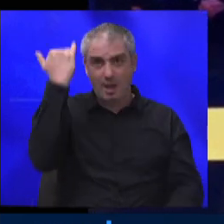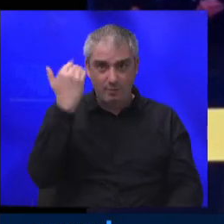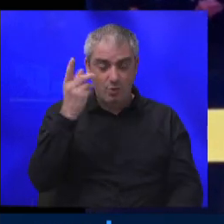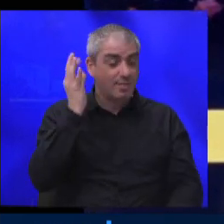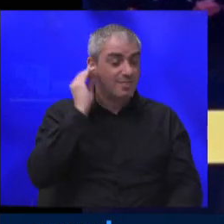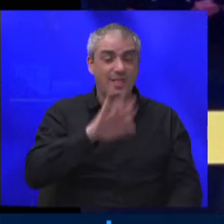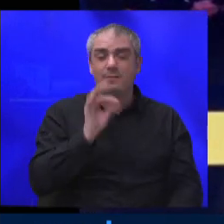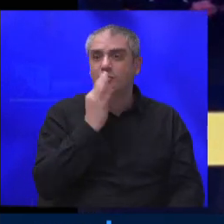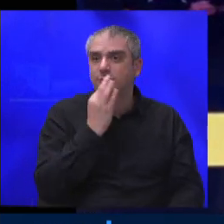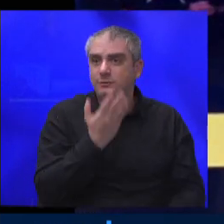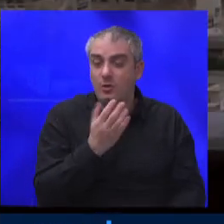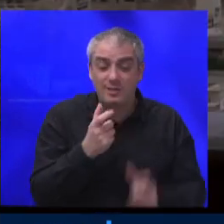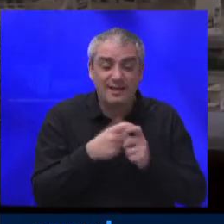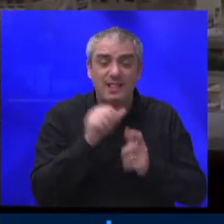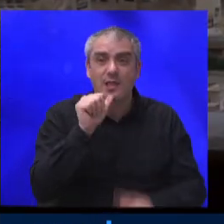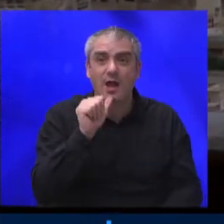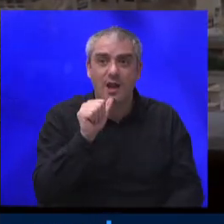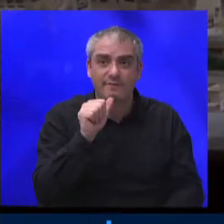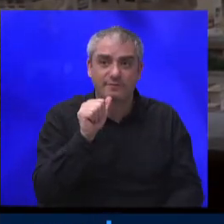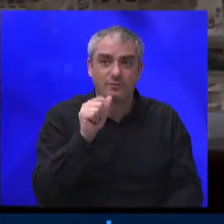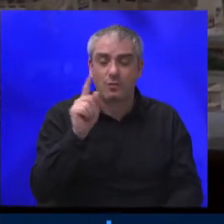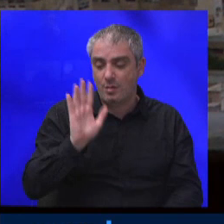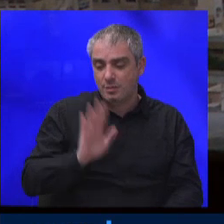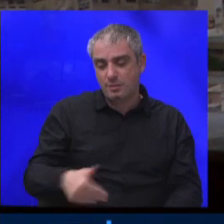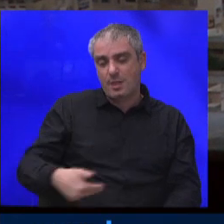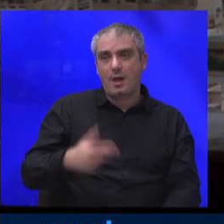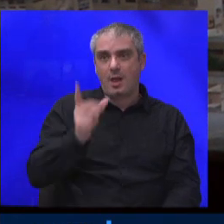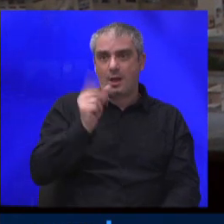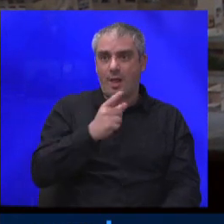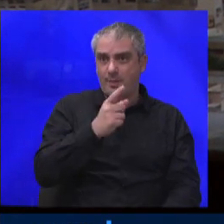בתלמידות צעירות, בכיתה א'. הוא נוגע לי למטה. אחר כך היא גם תהירה לי את זה בצורה